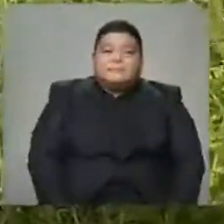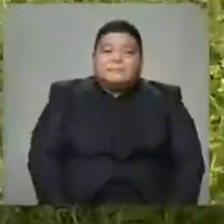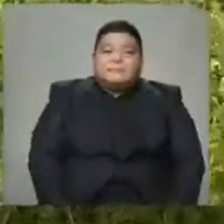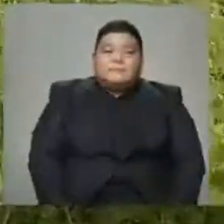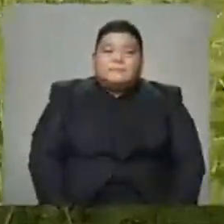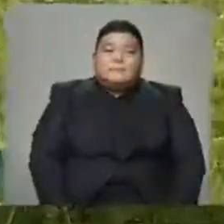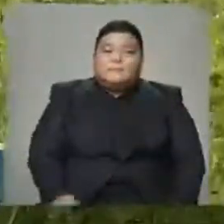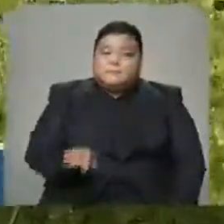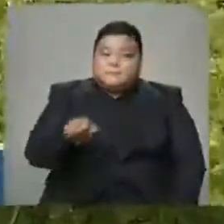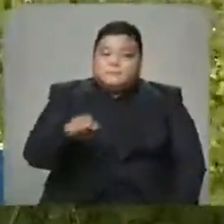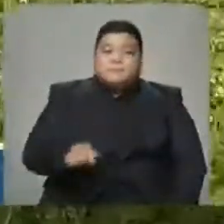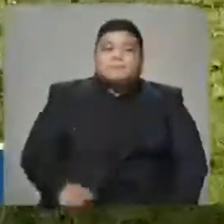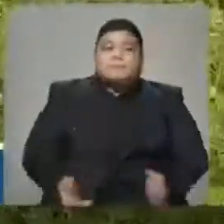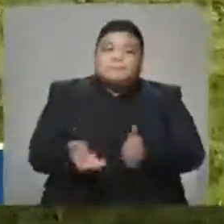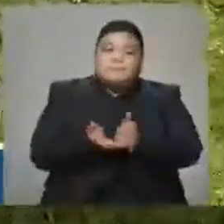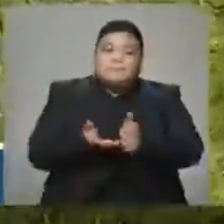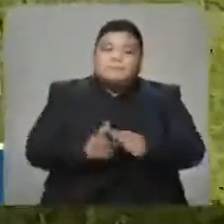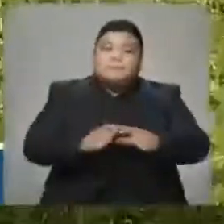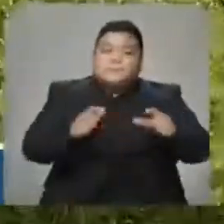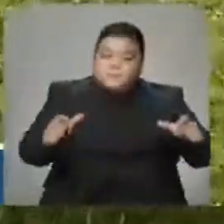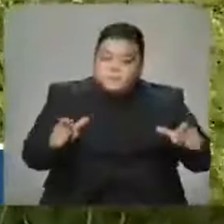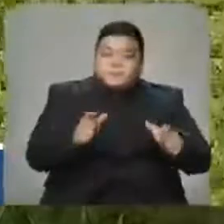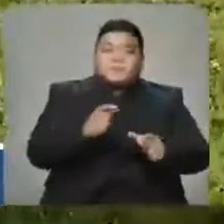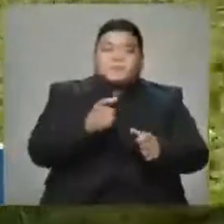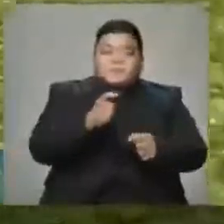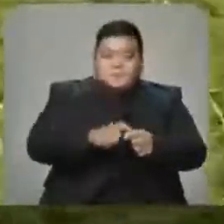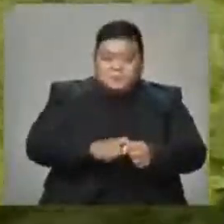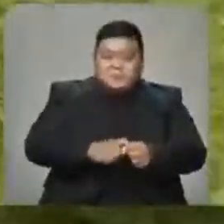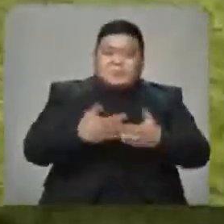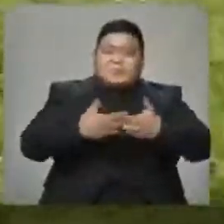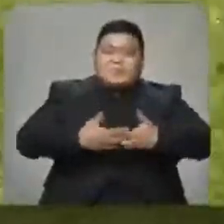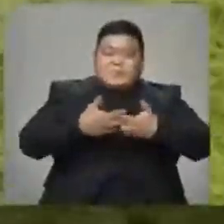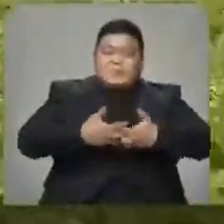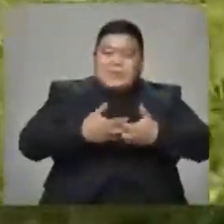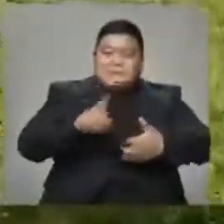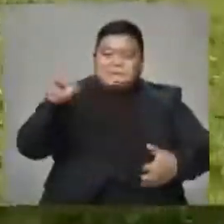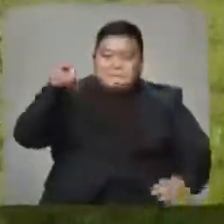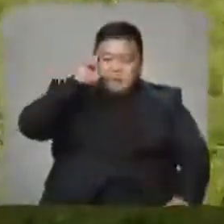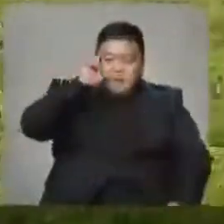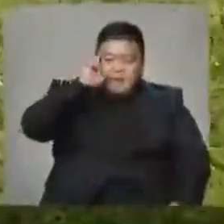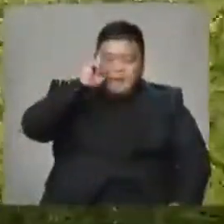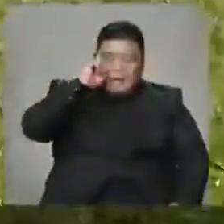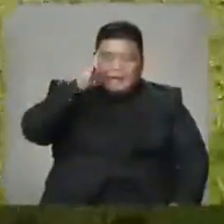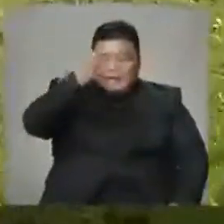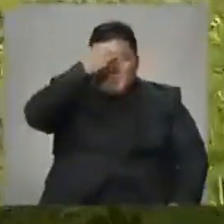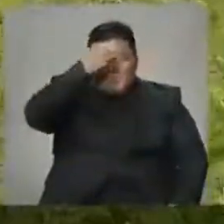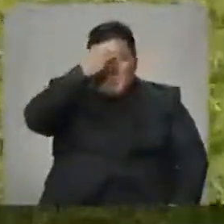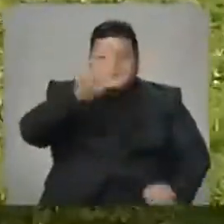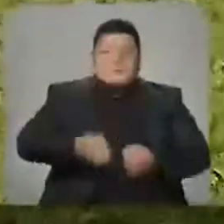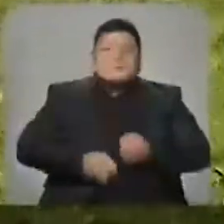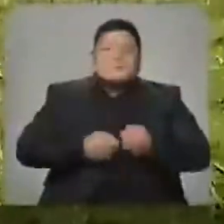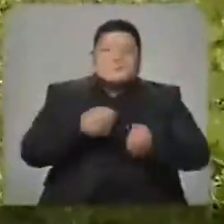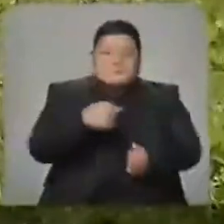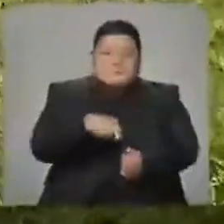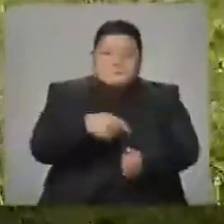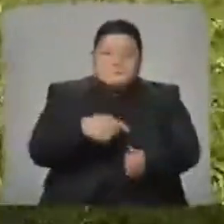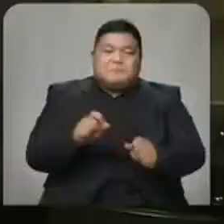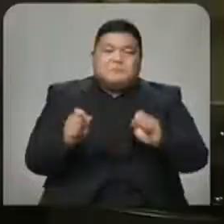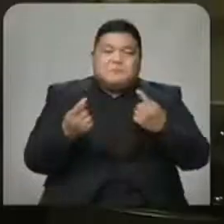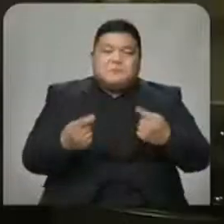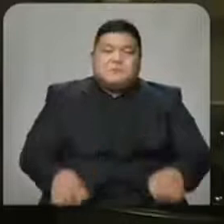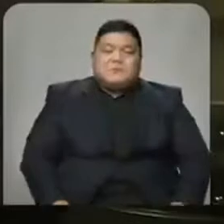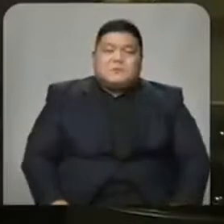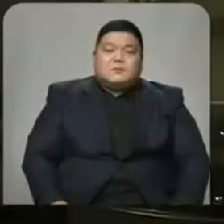생산성을 높이기 위해 전 과정 기괴한 등 개선된 영농 방법을 함께 보급하고 있습니다 고기능성 메밀로